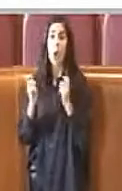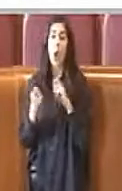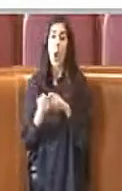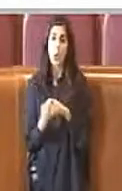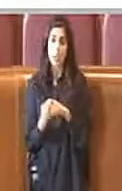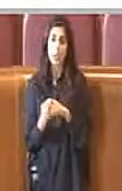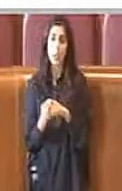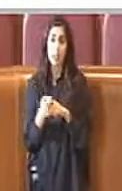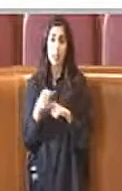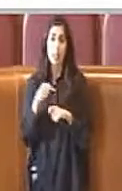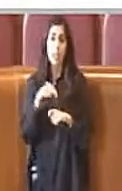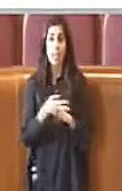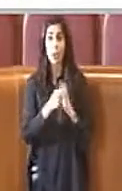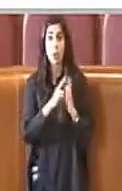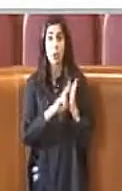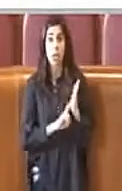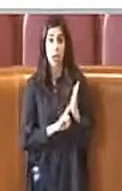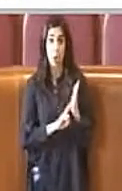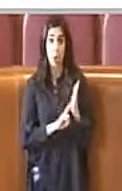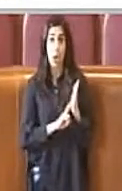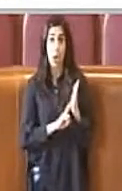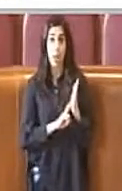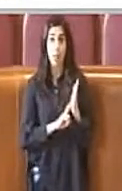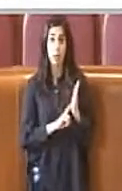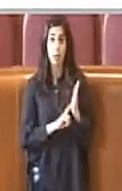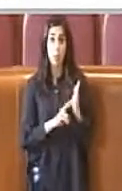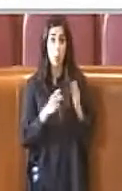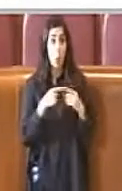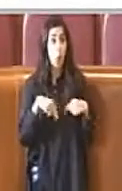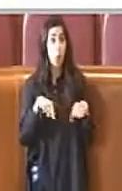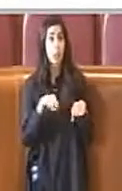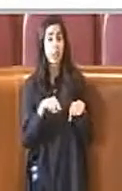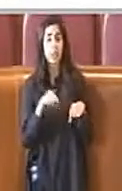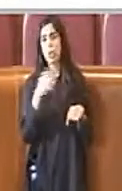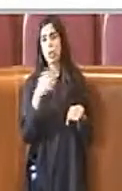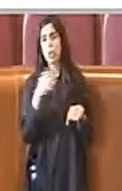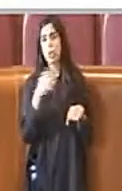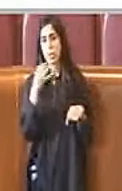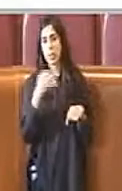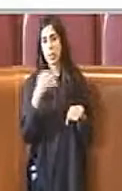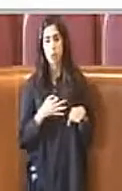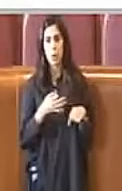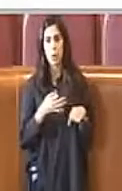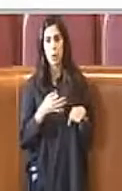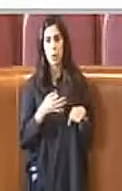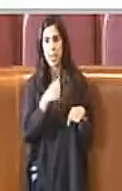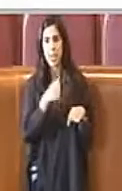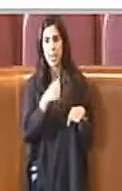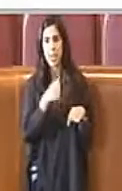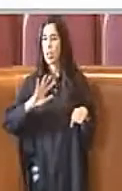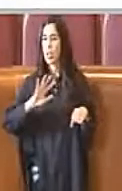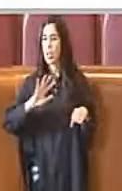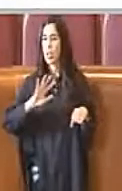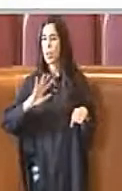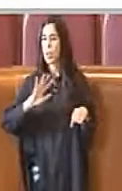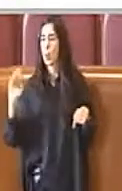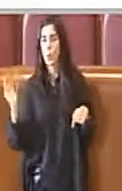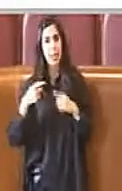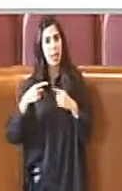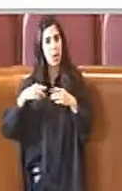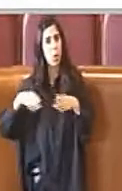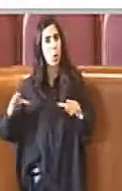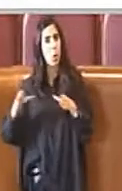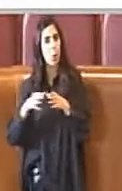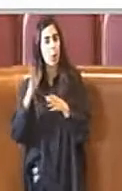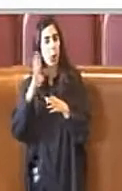allevamento il consiglio è sicuramente un auspicabile anche da tutte le altre consulte quindi l'intento è